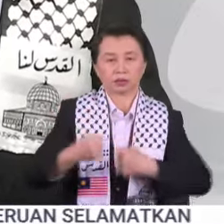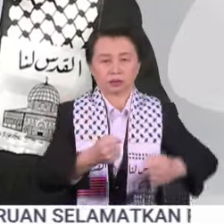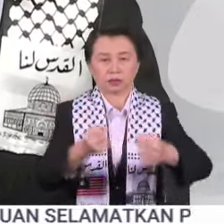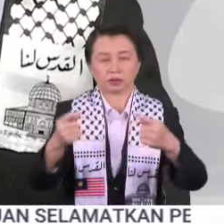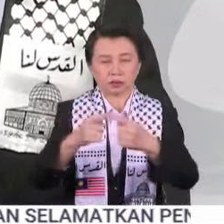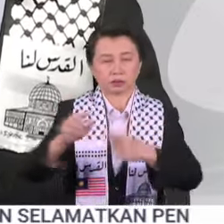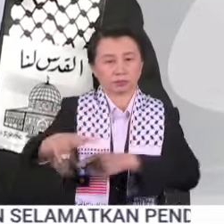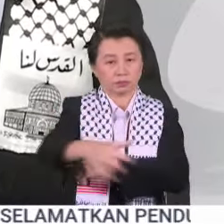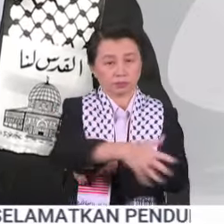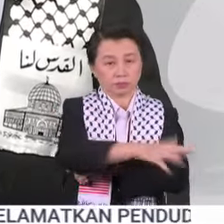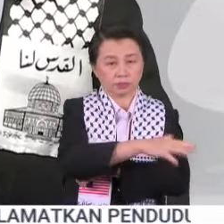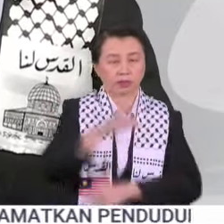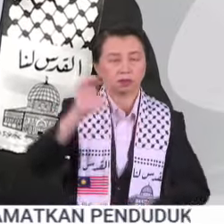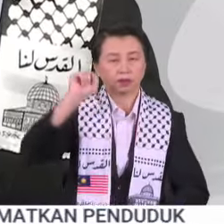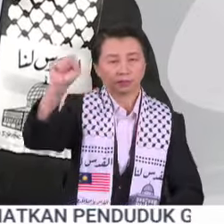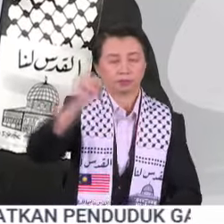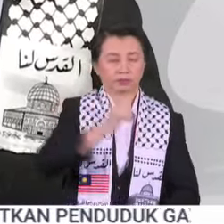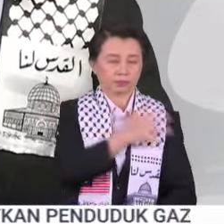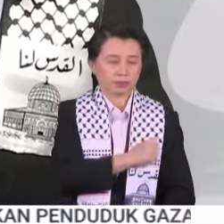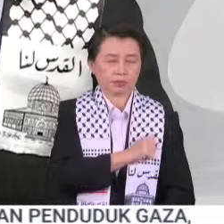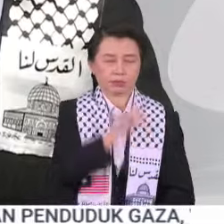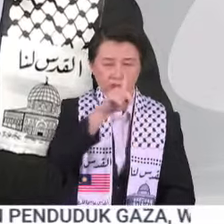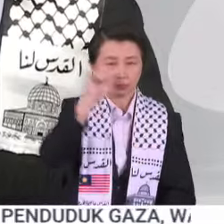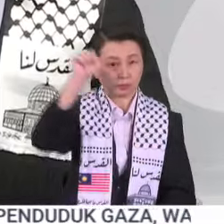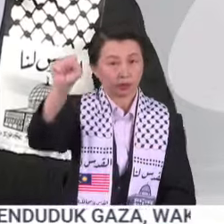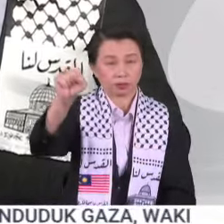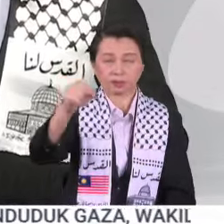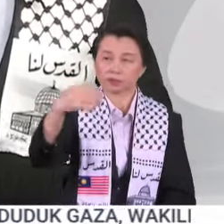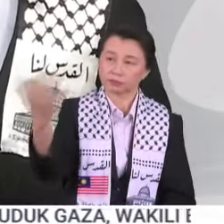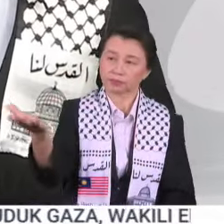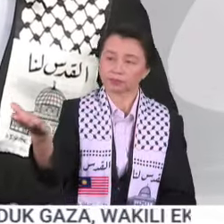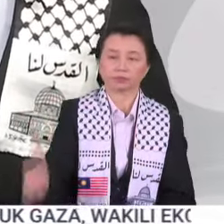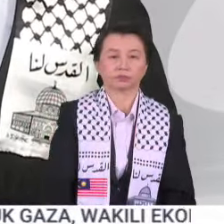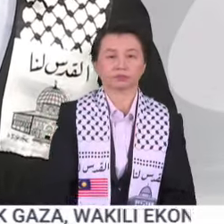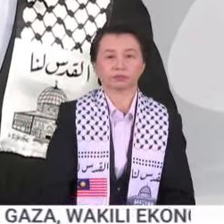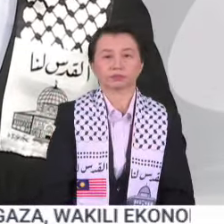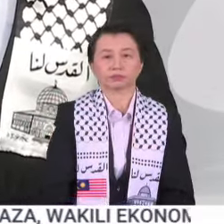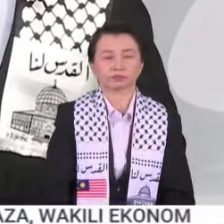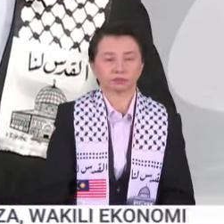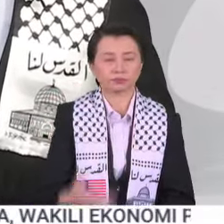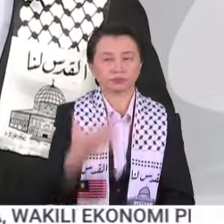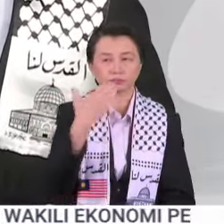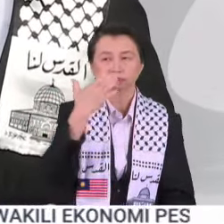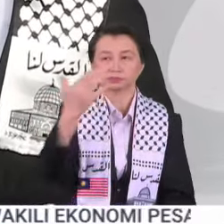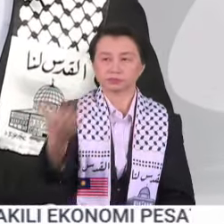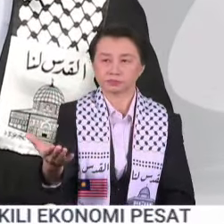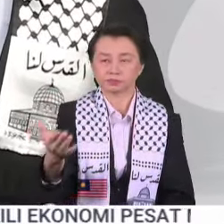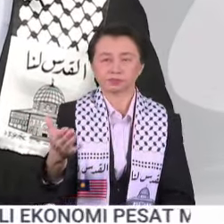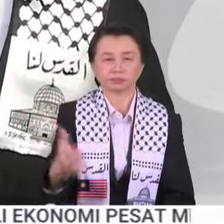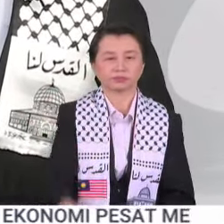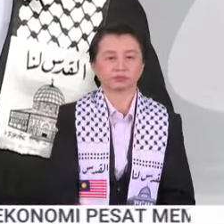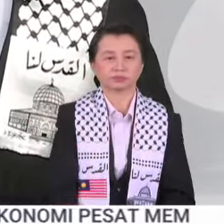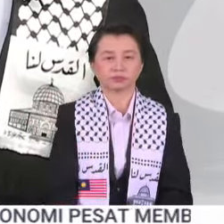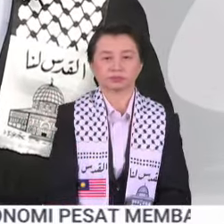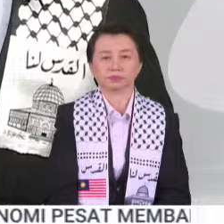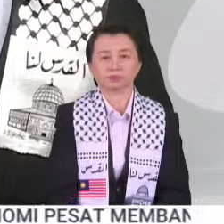ke segara, Palestin pasti merdeka. Nurul, silakan. Suaran Shah, terima kasih atas perincian